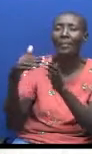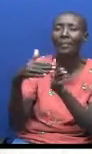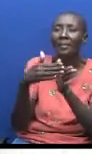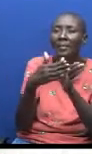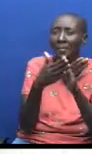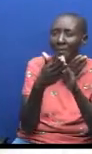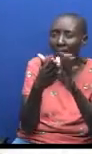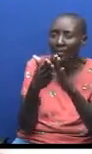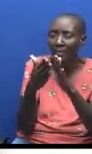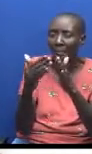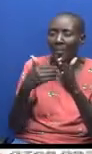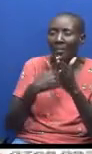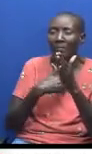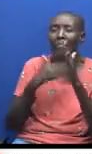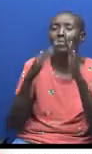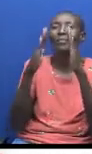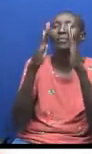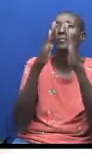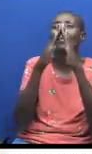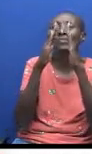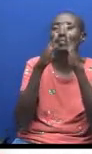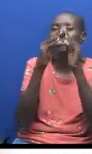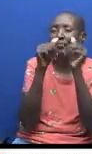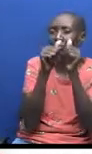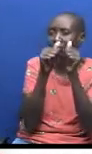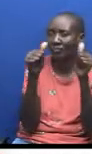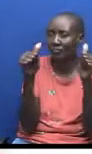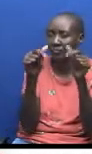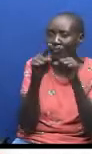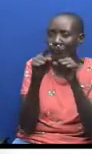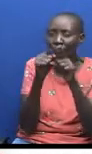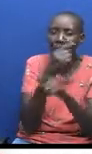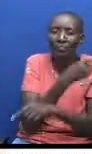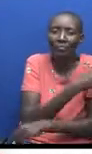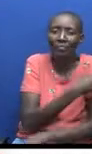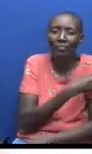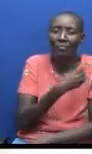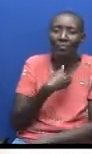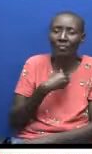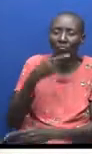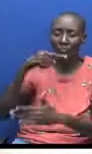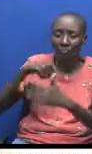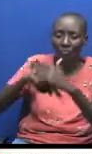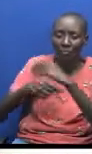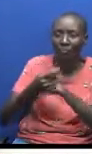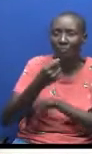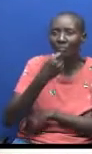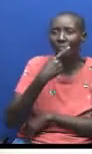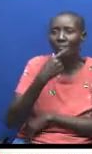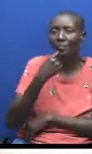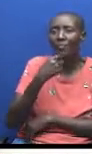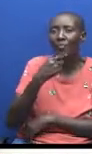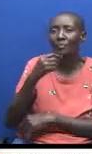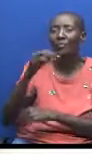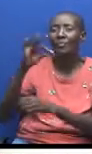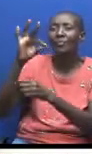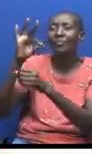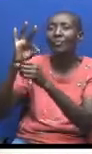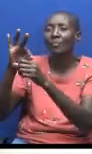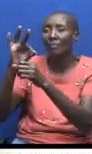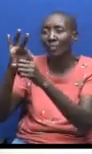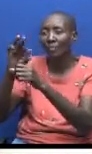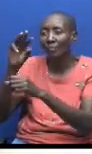kutengeneza choo na kuhakikisha kwamba kuna kliniki ya watu kwenda kutibiwa ni kuchagua Mariga